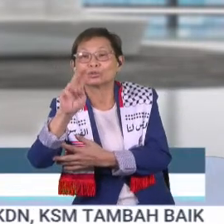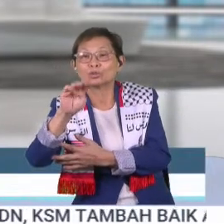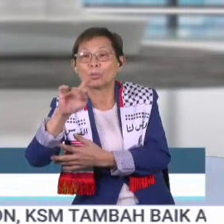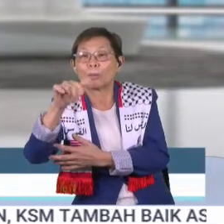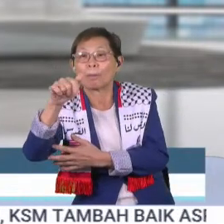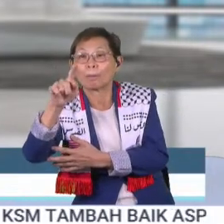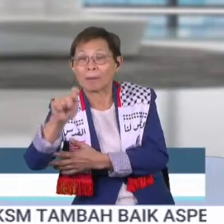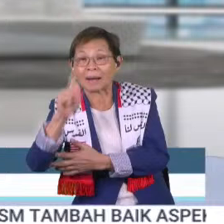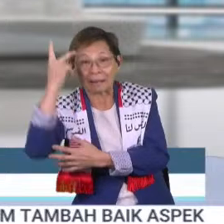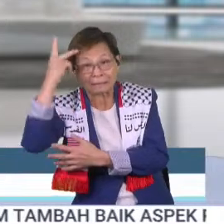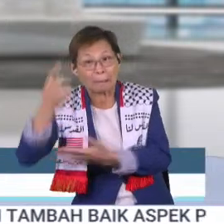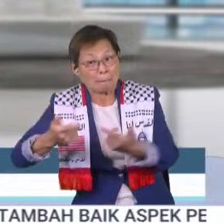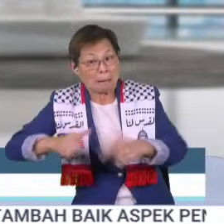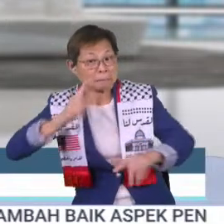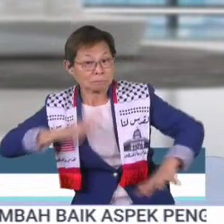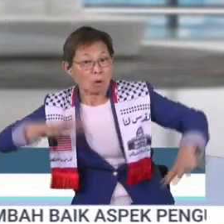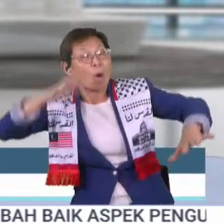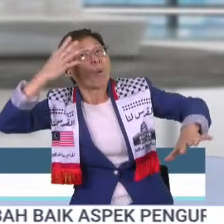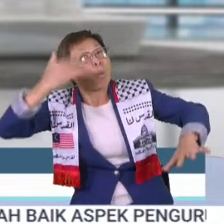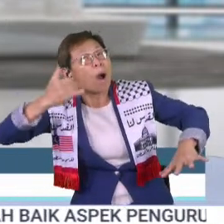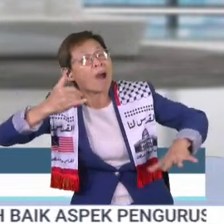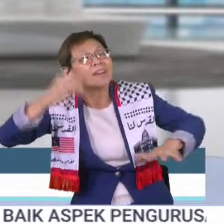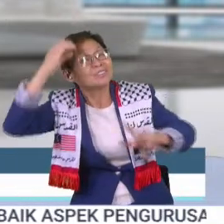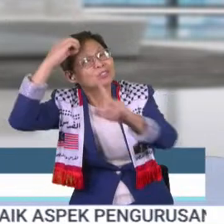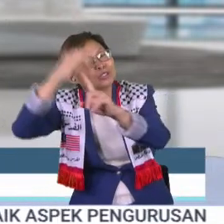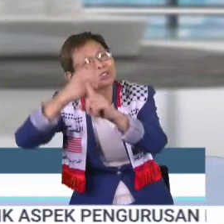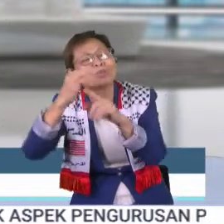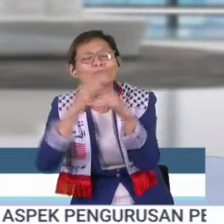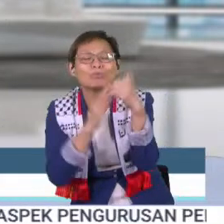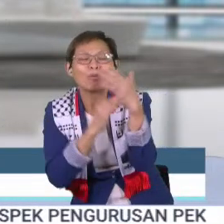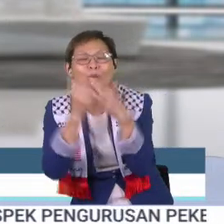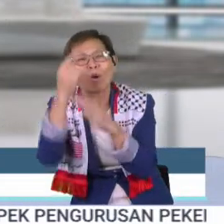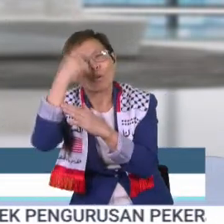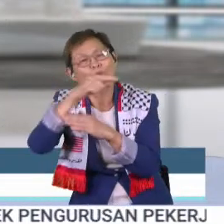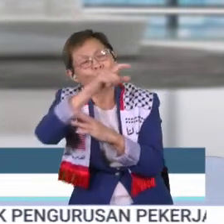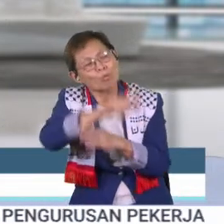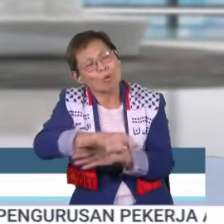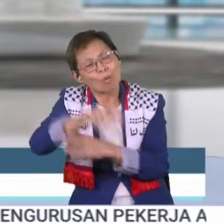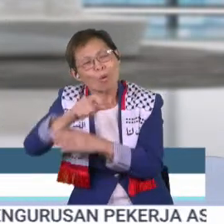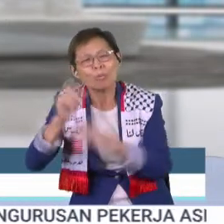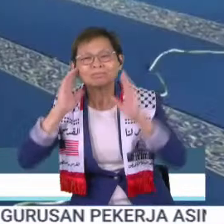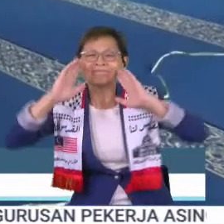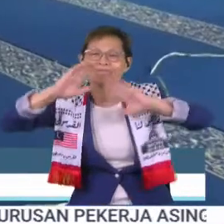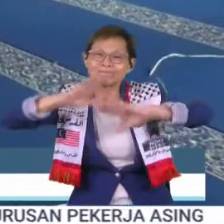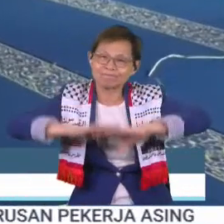yang dilanda banjir. Ia bertujuan memberi keselesaan penduduk untuk menunaikan solat berjemaah.